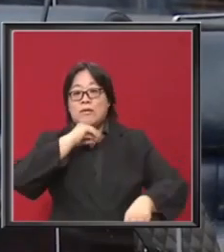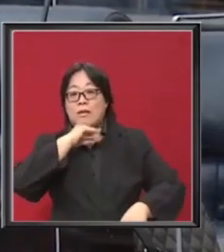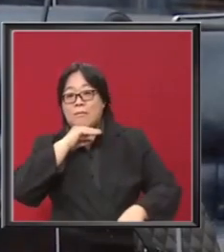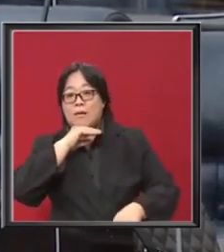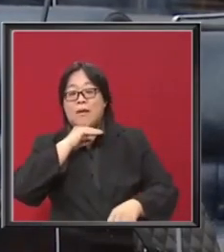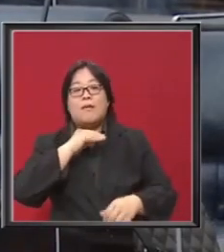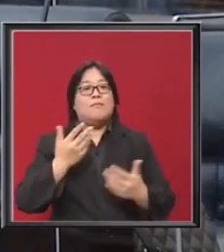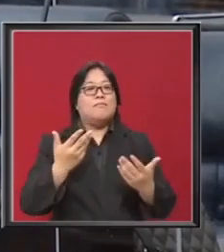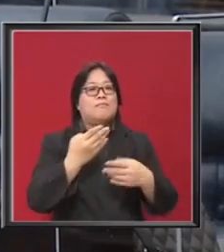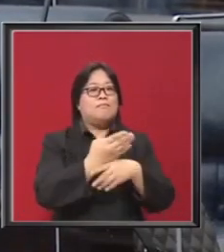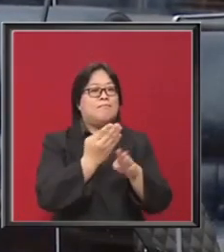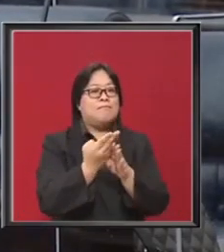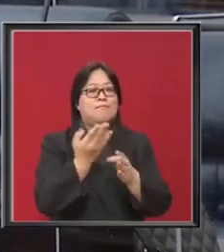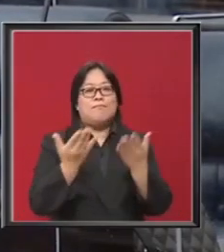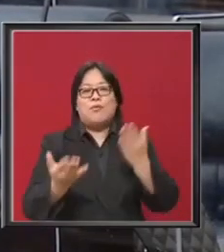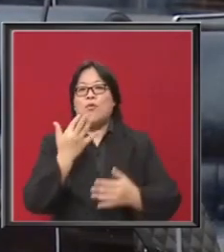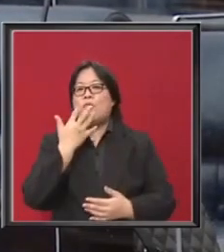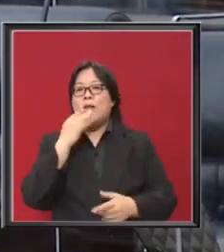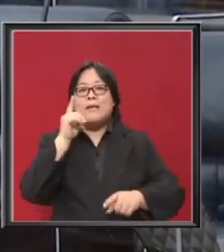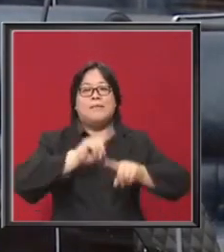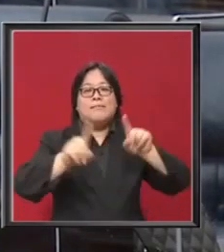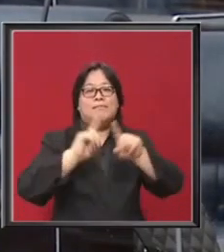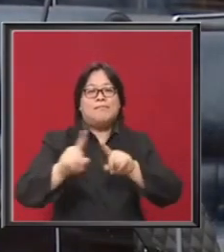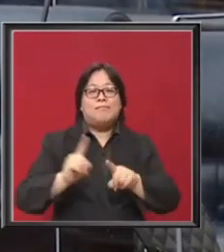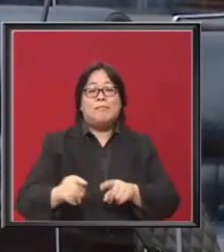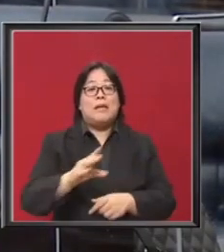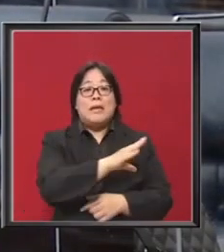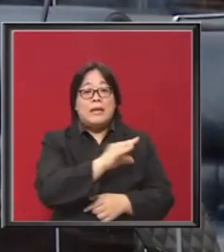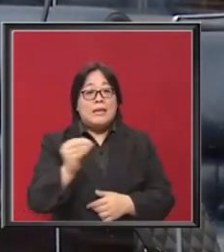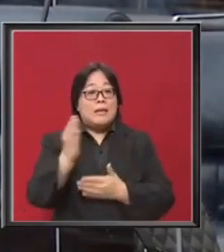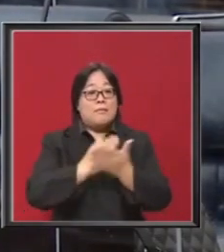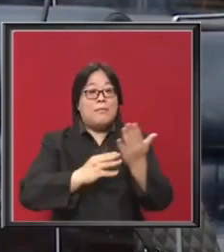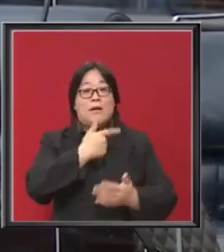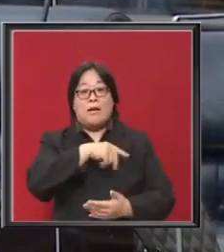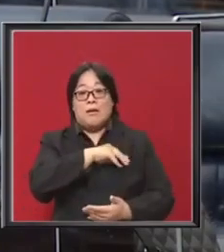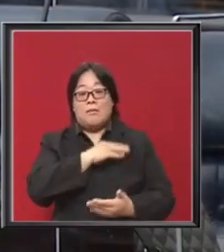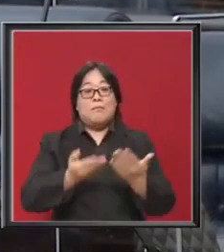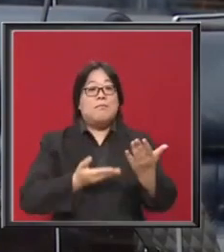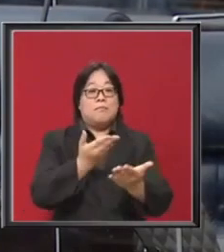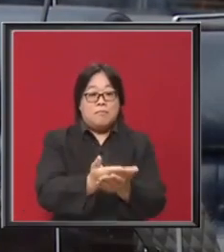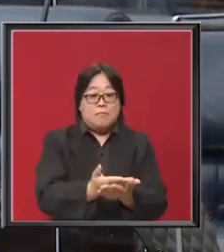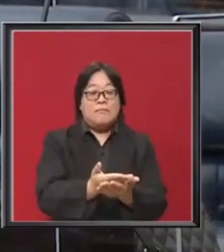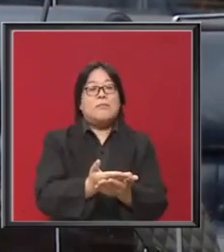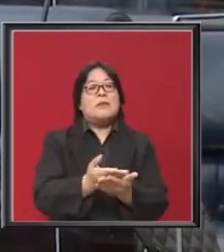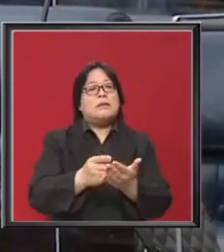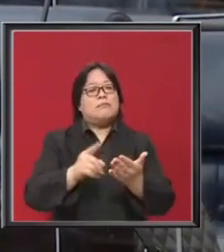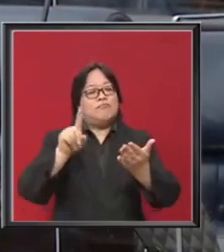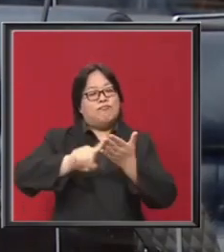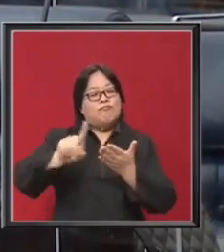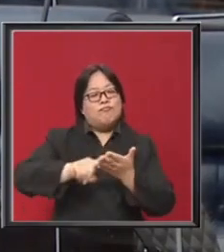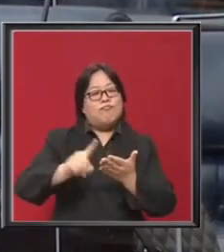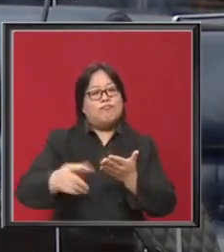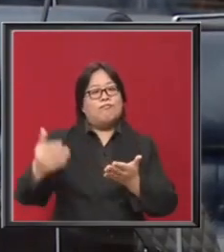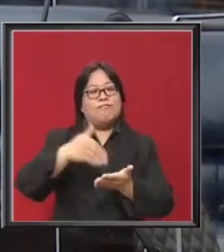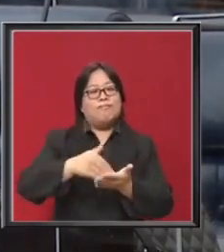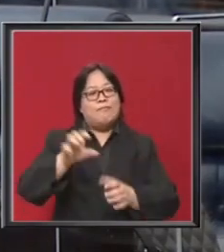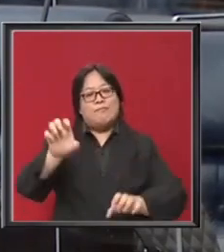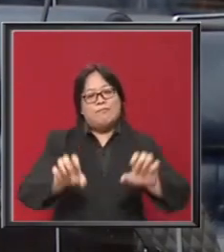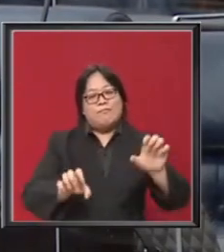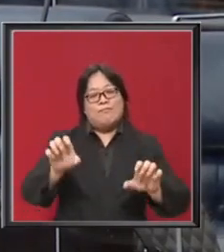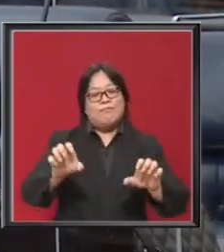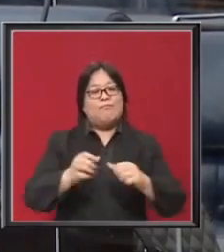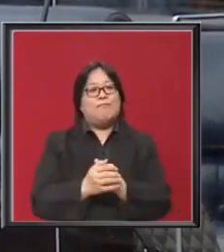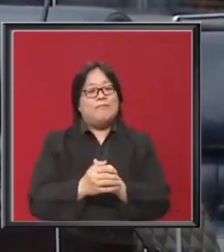sampah dalam bentuk warna yang berbeza selain daripada itu Adakah pihak Kementerian bercadang untuk menilai smule dan